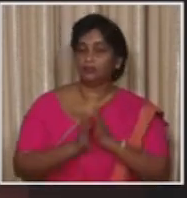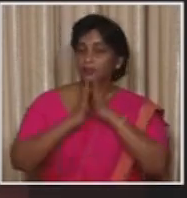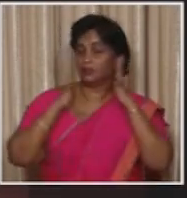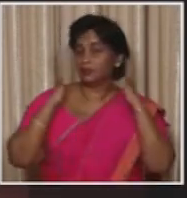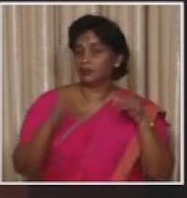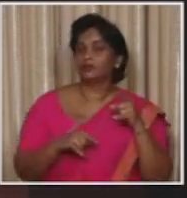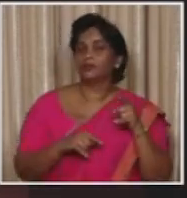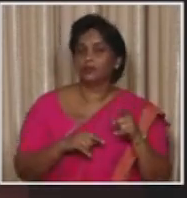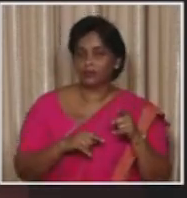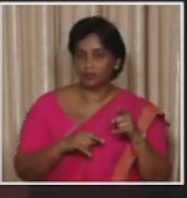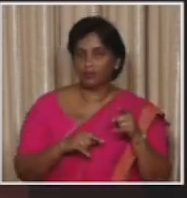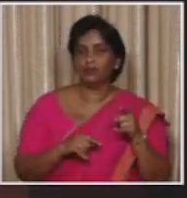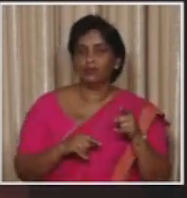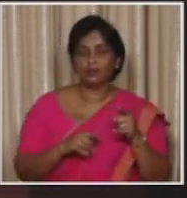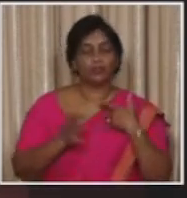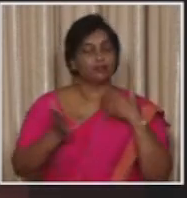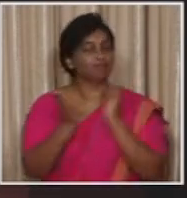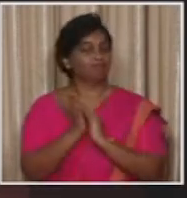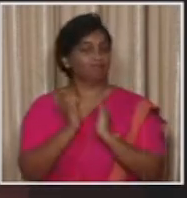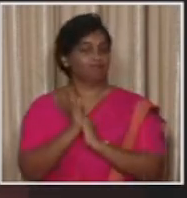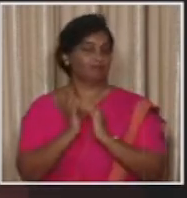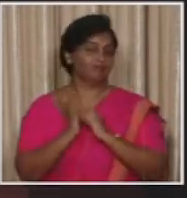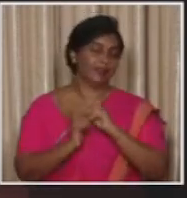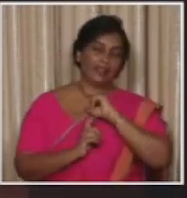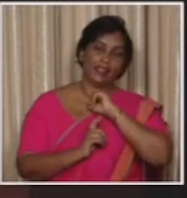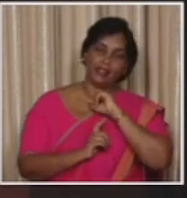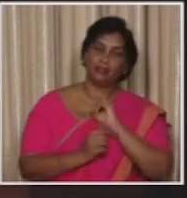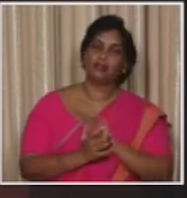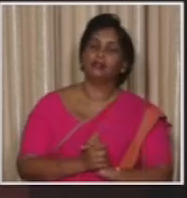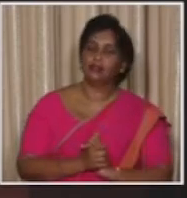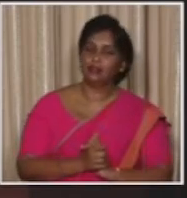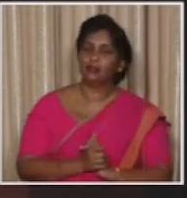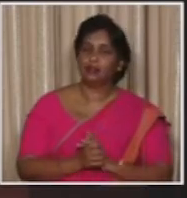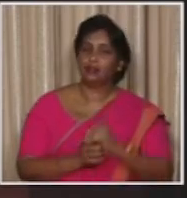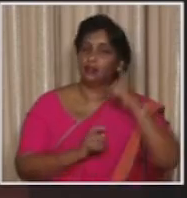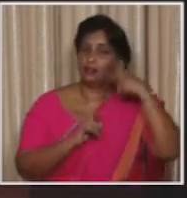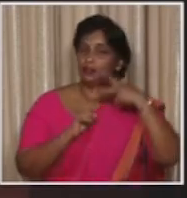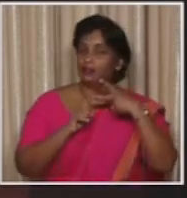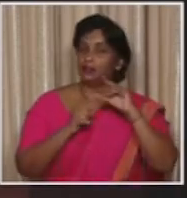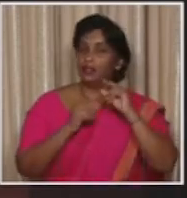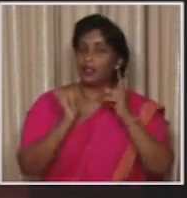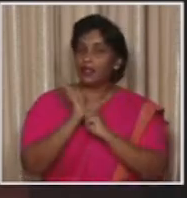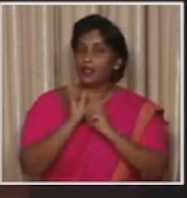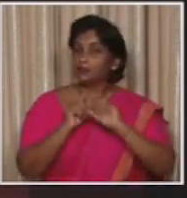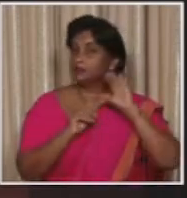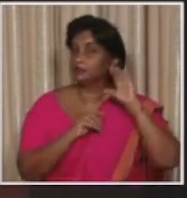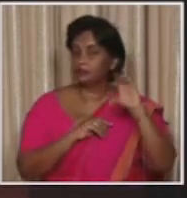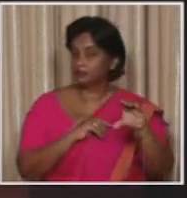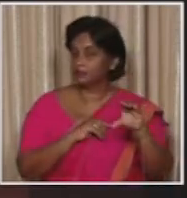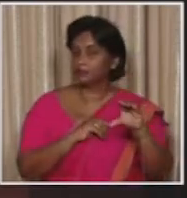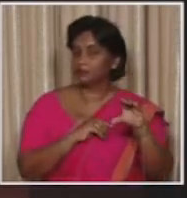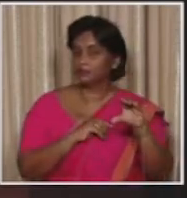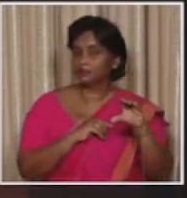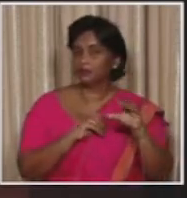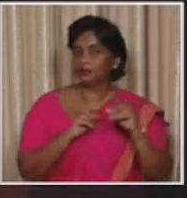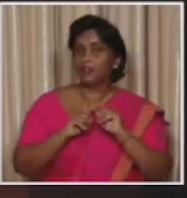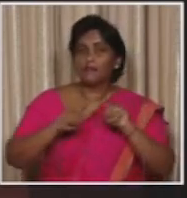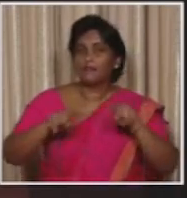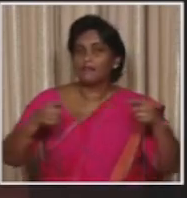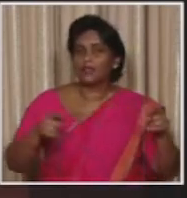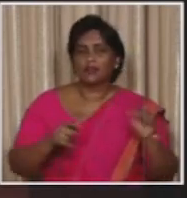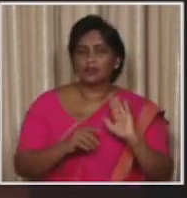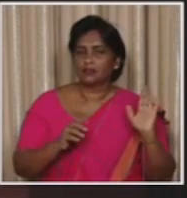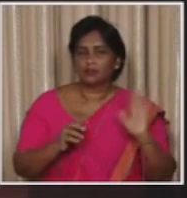ලොකුවට ඔල්වරසන් දෙනවා. ඉතින් දෙවෙනි වාරිකය ලැබුණේ වෙන මොනවත් නිසා